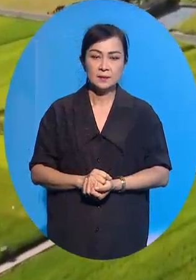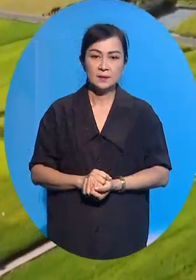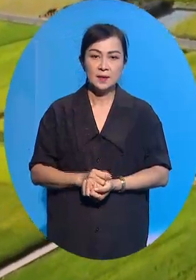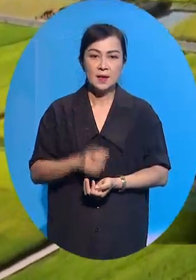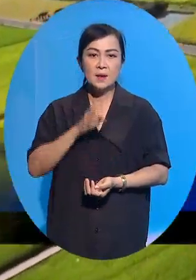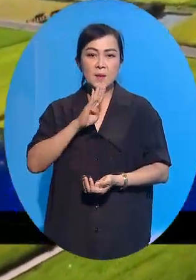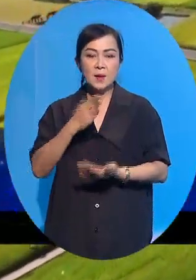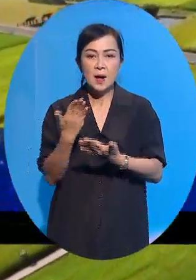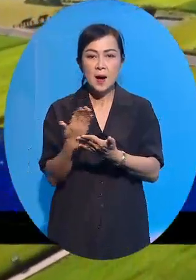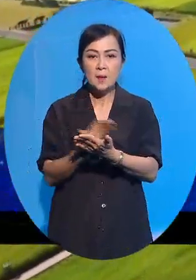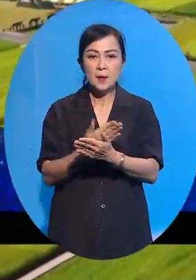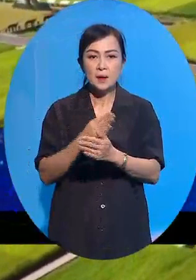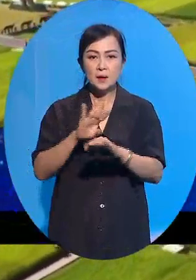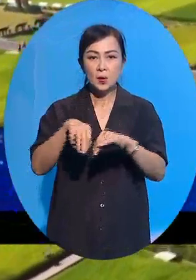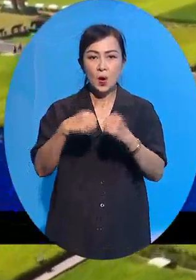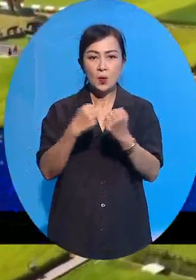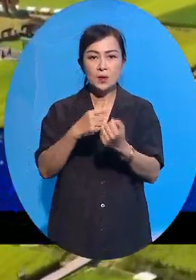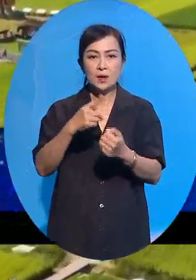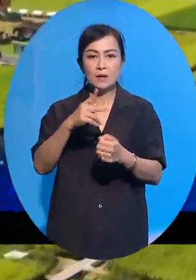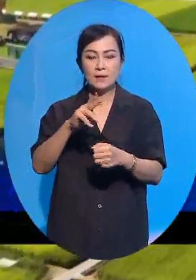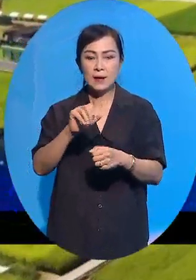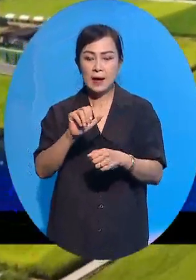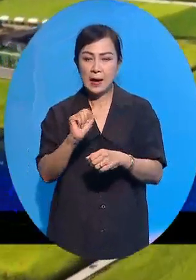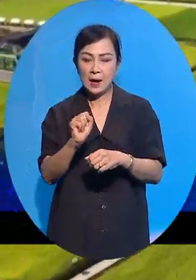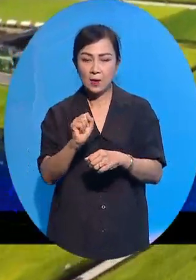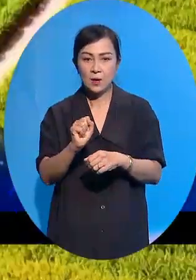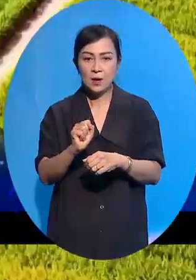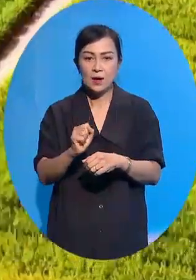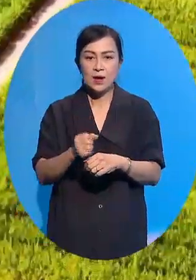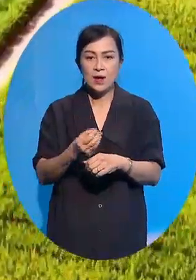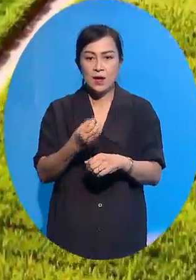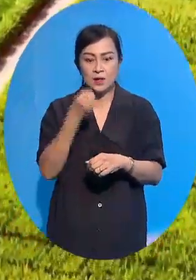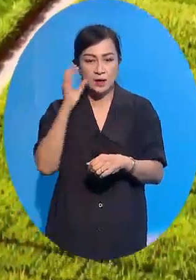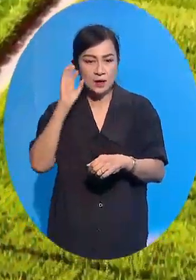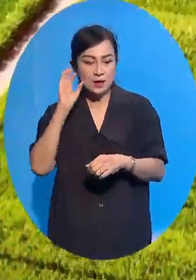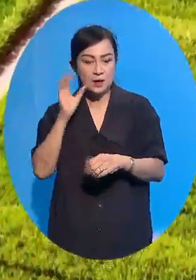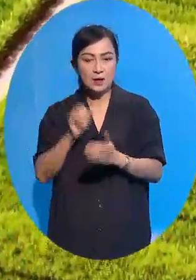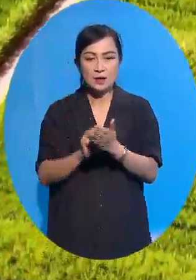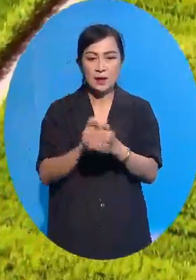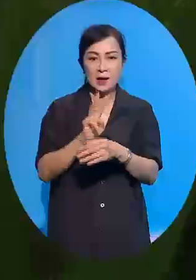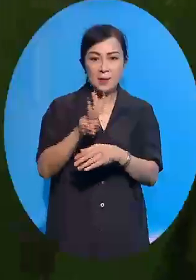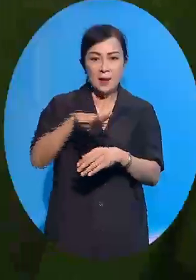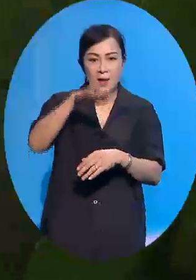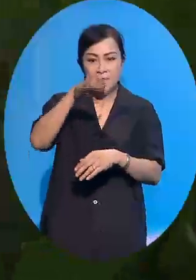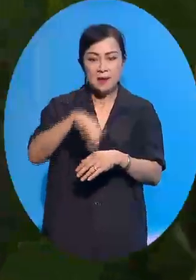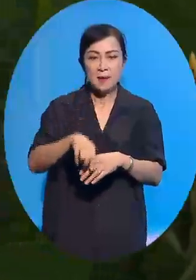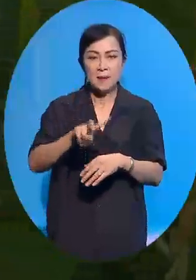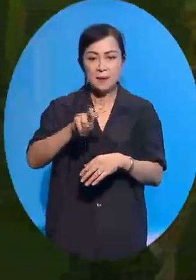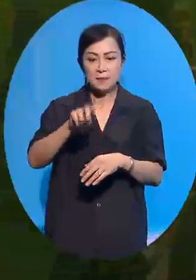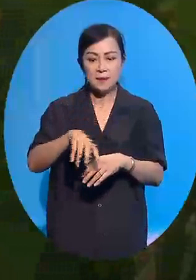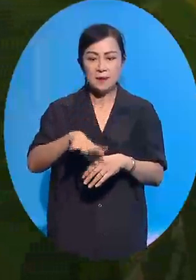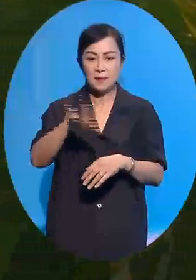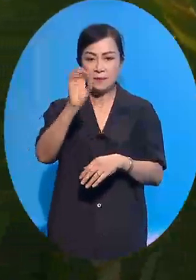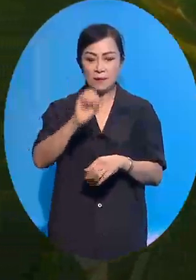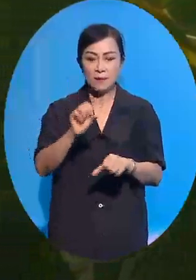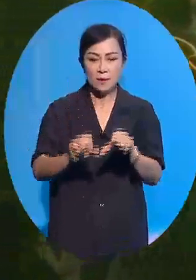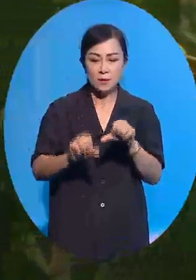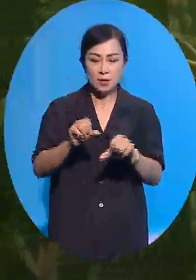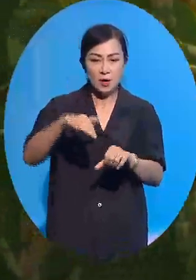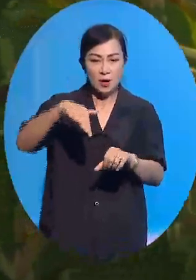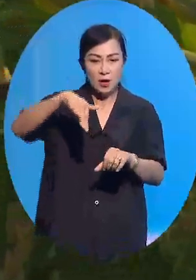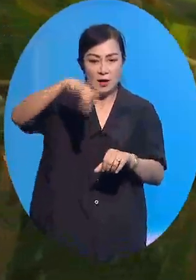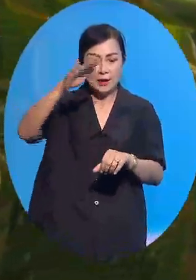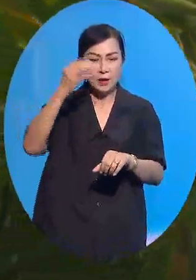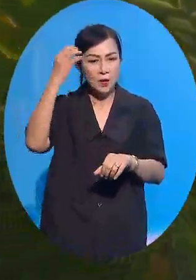Theo báo cáo mới nhất của Tổ chức Lương nông Liên Hiệp Quốc FAO, chỉ số giá lương thực thế giới trong tháng 3 đã giảm 20,5% so với mức cao kỷ